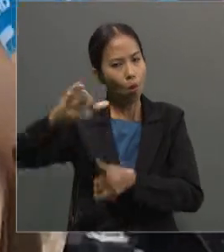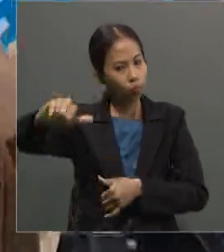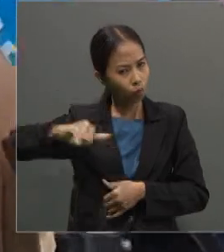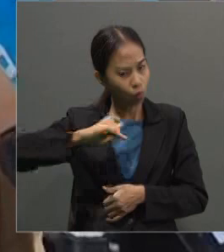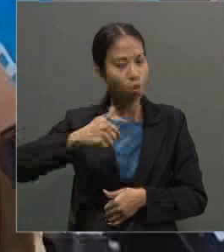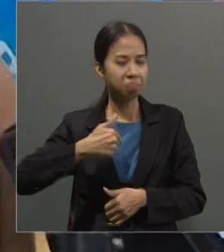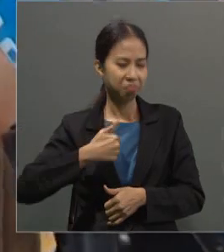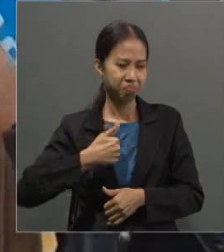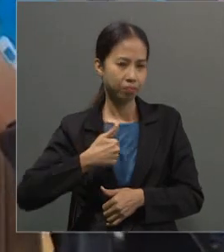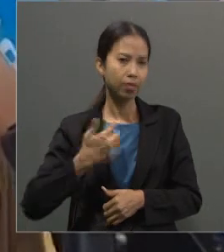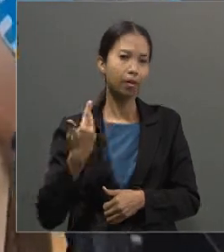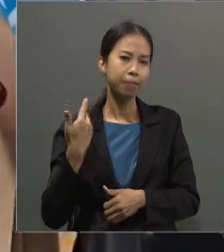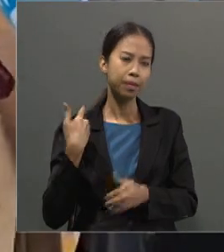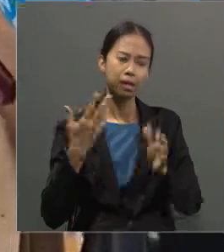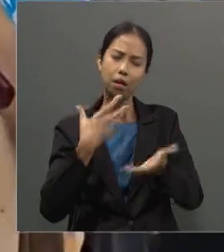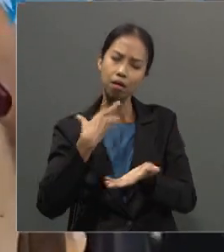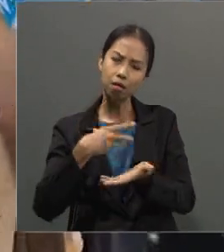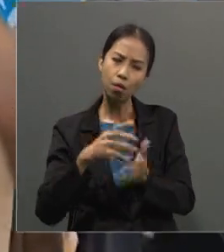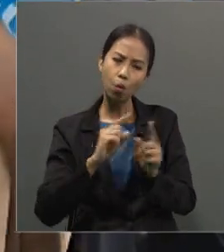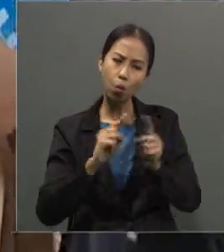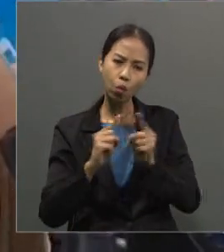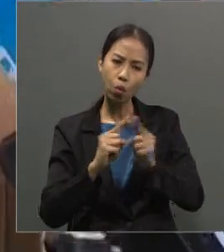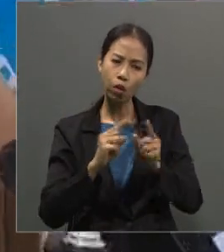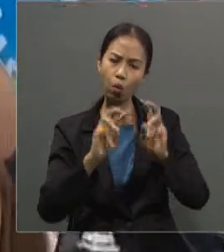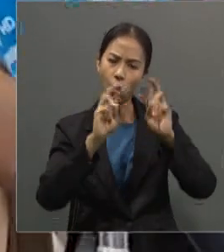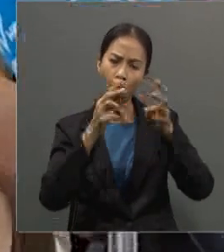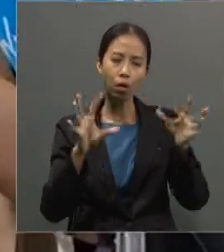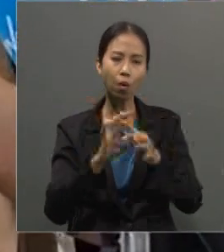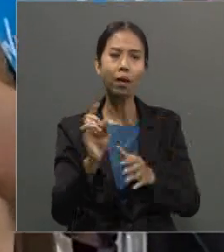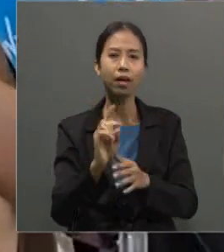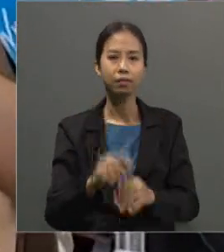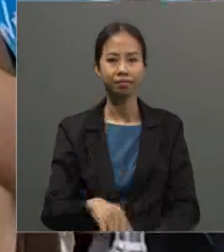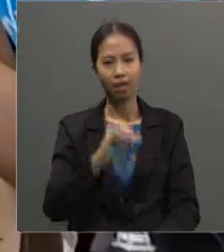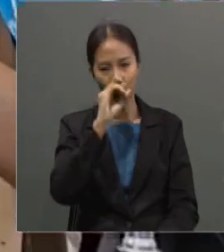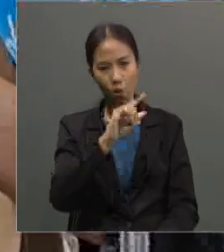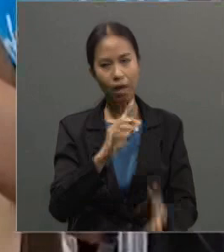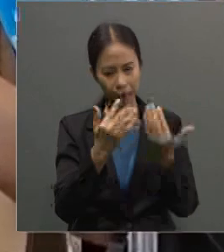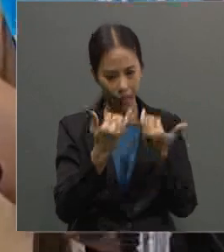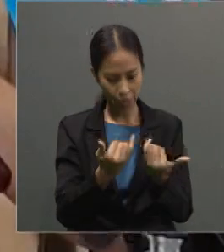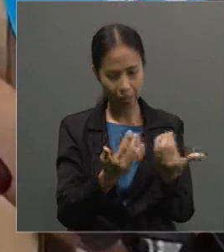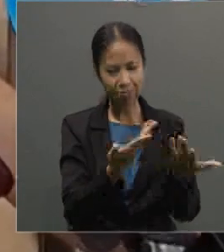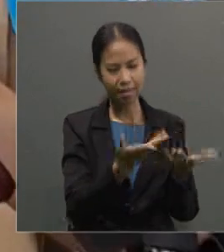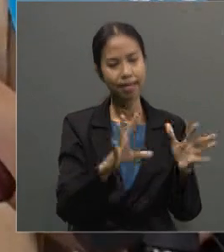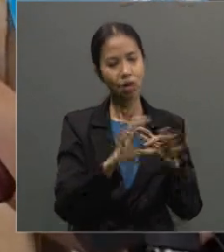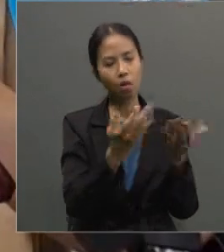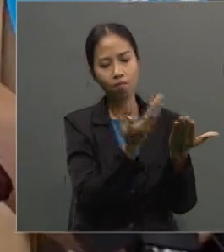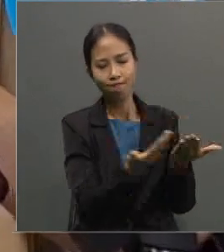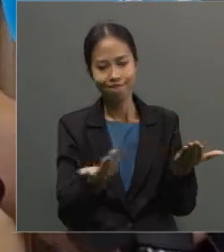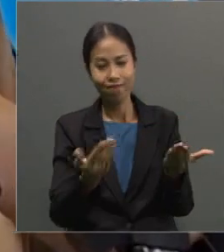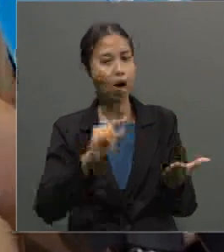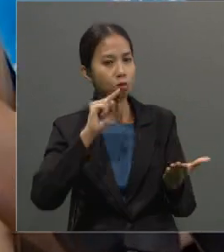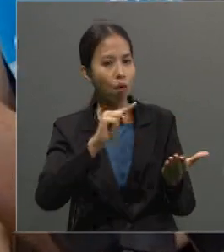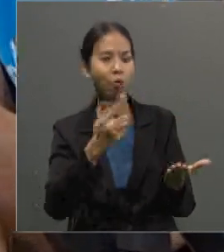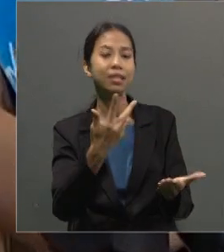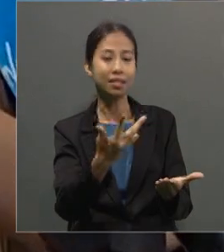ณัฐวุฒินั้นมีเนื้อหาการพูดคุยนะคะโดยนายตำรวจดังกล่าวเนี่ยบอกว่าสำนวนคดีเนี่ยมี3ส่วนด้วยกันซึ่งคดีที่ตำรวจ